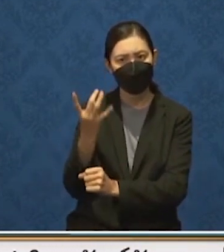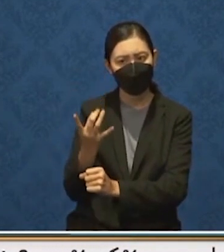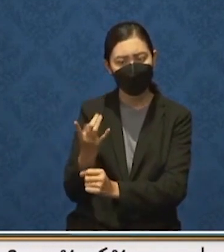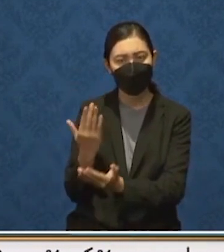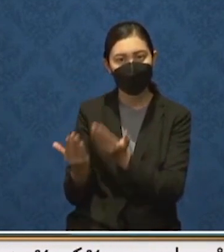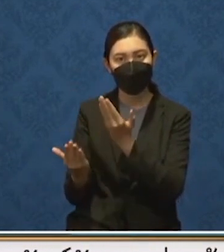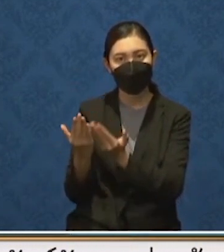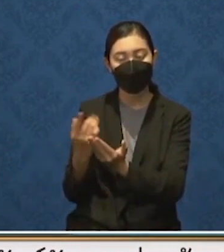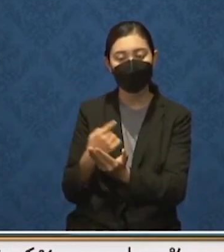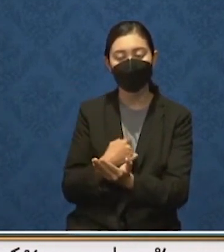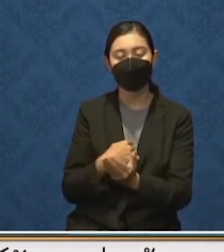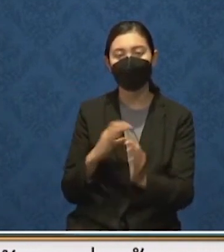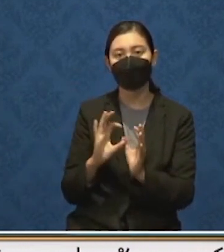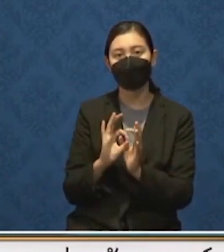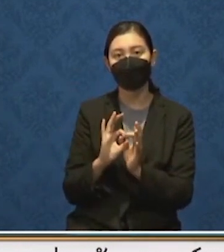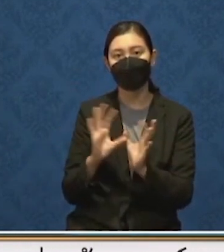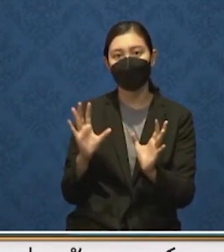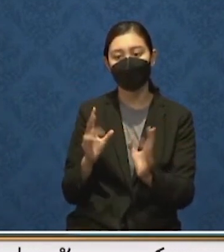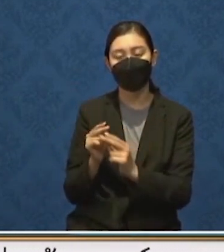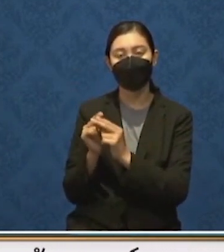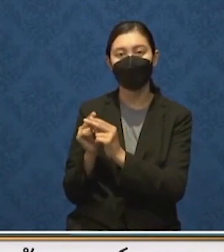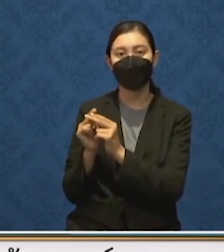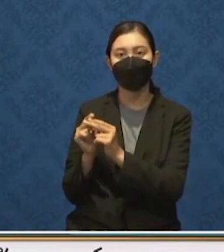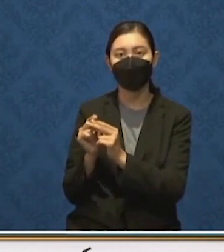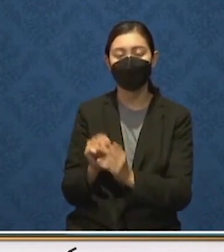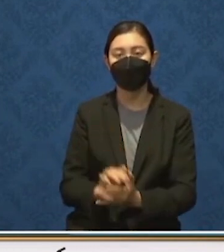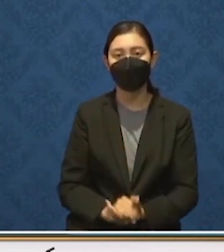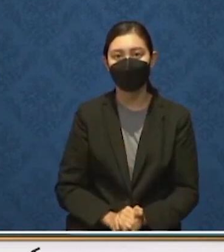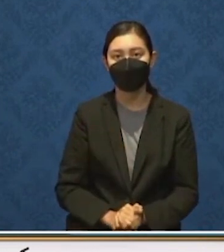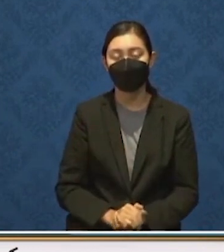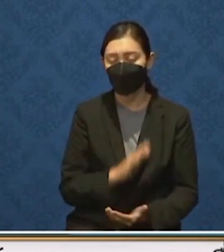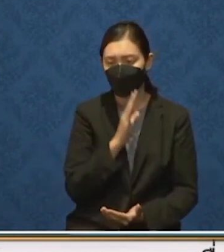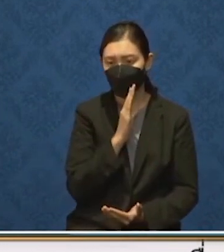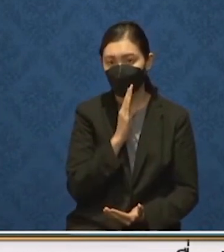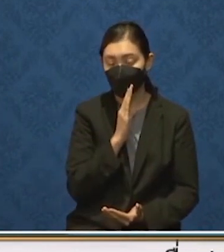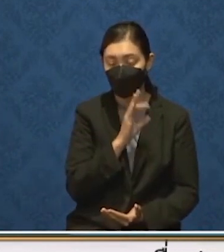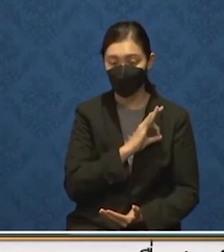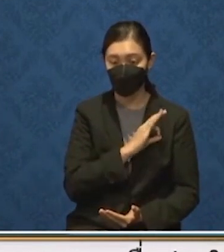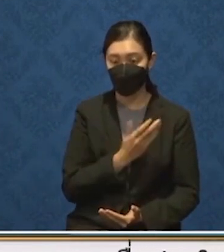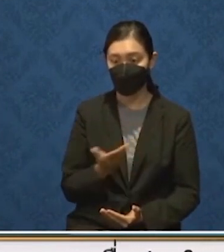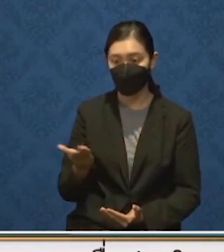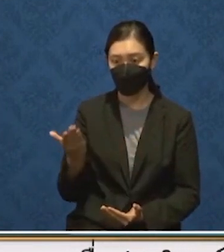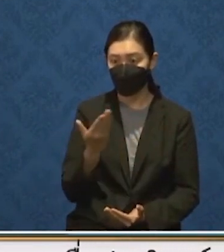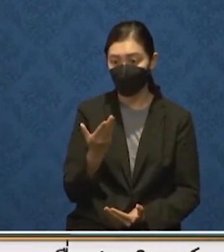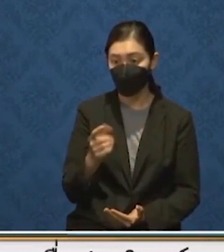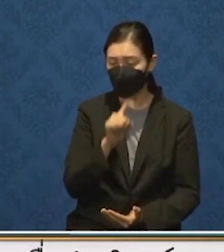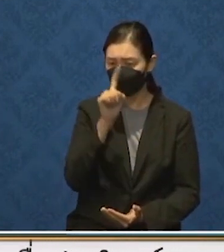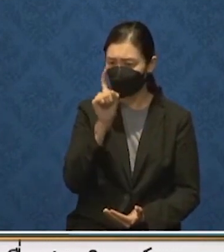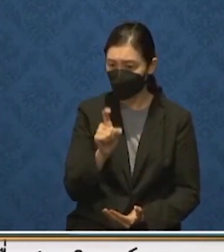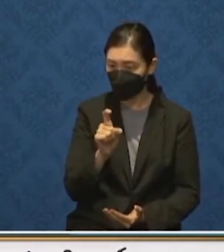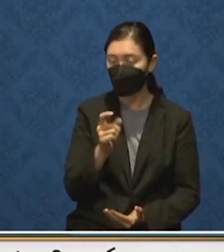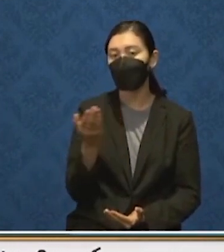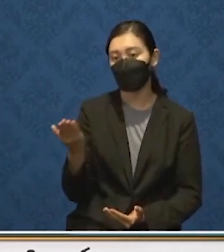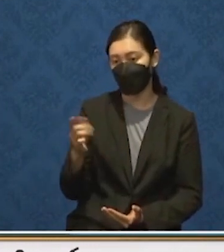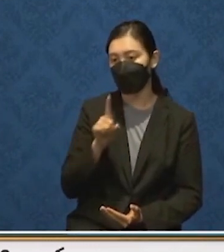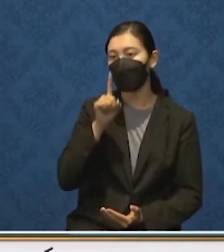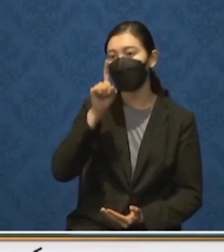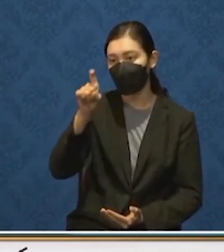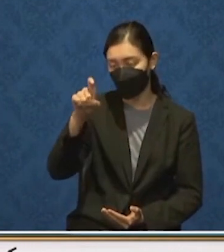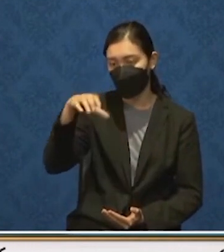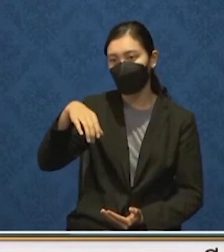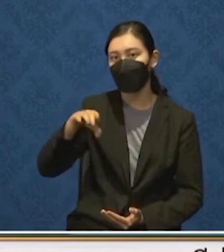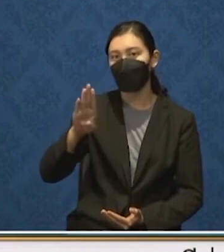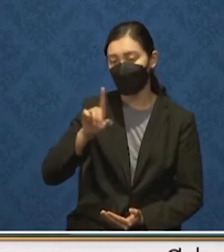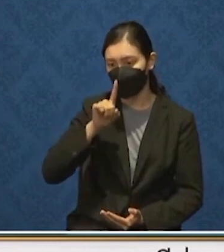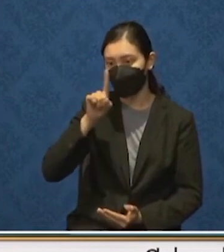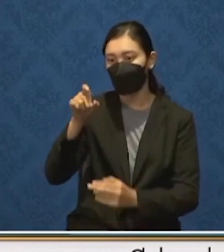ผมกไมได้เข้าไปเกี่ยวข้องเพะฉะนั้ถาทานสมาชิมีขอสงสัอะไรก็คงตองไปสอบถามจากทางหอเจ้กบุ